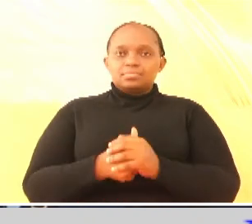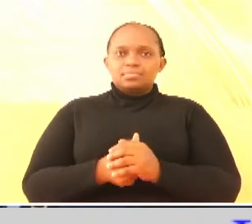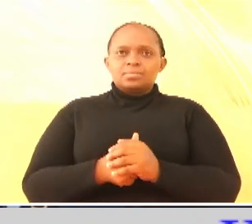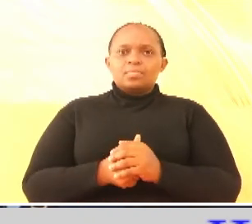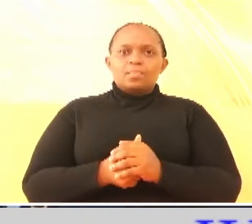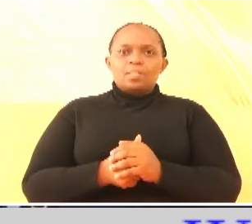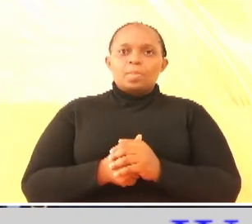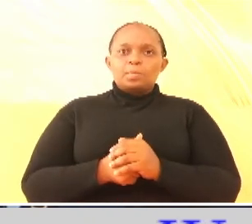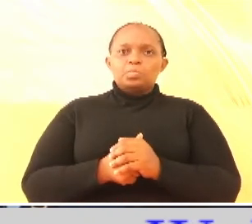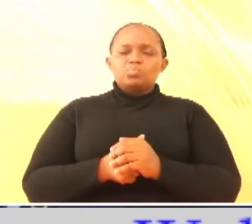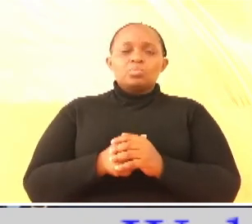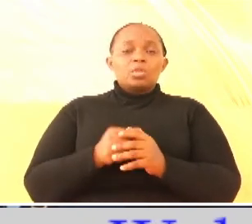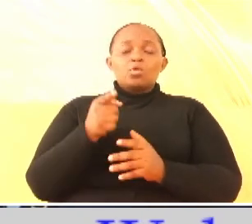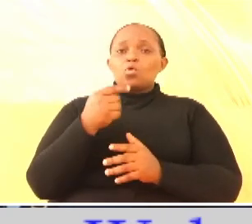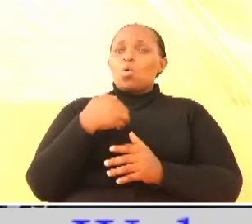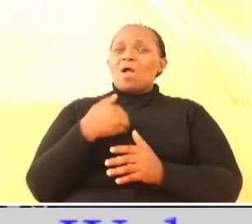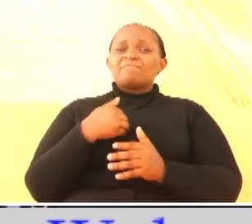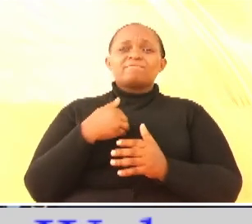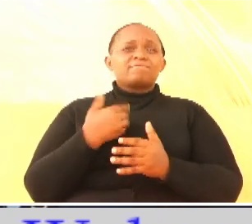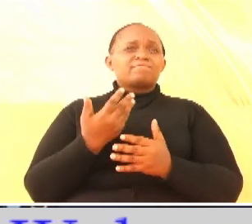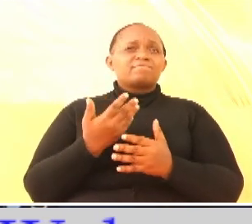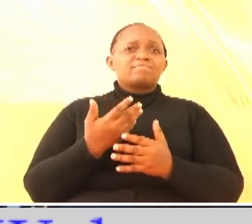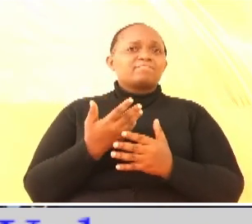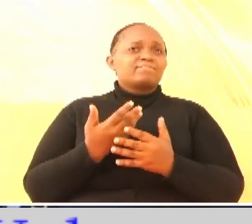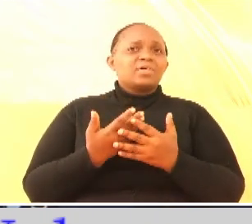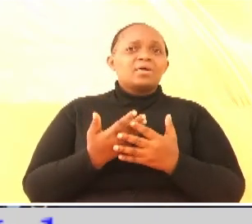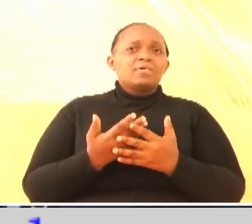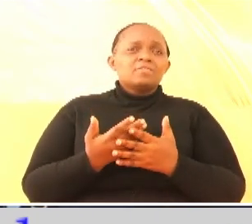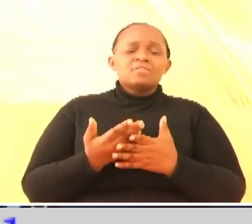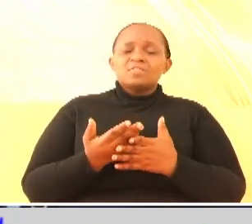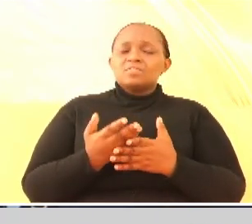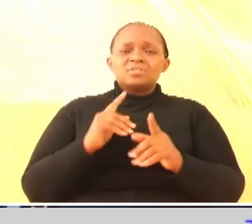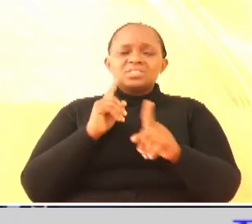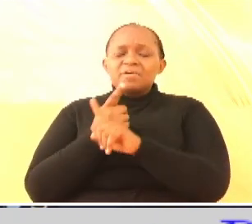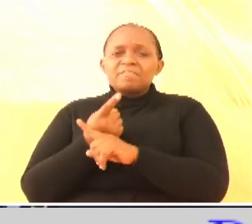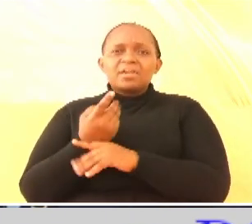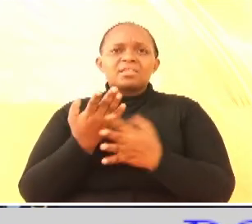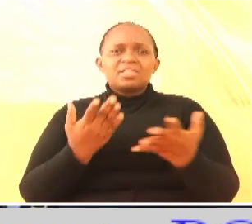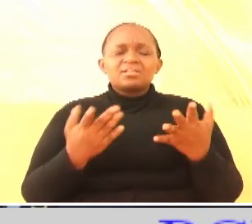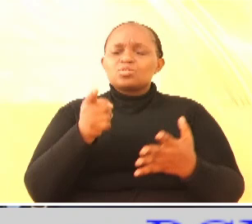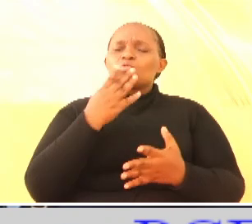Uko na mbio sana, lakini umewacha jamii yako nyuma.